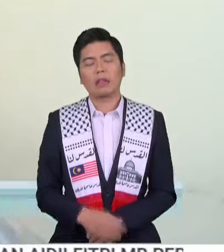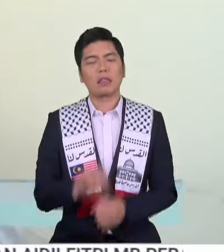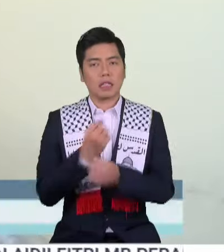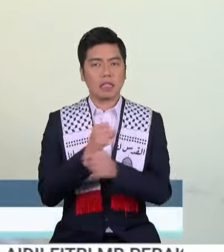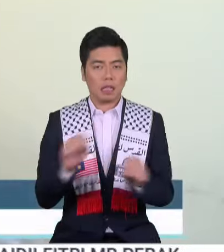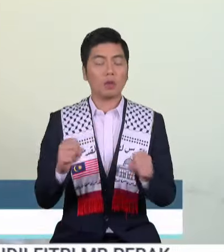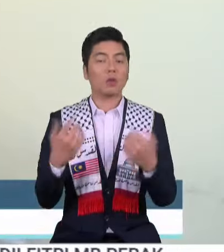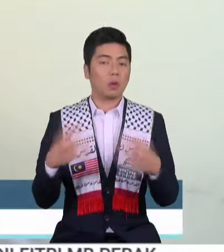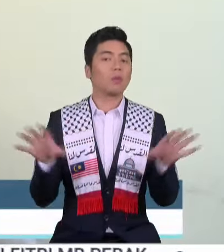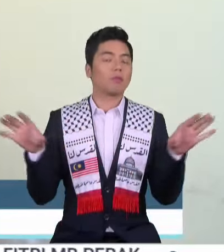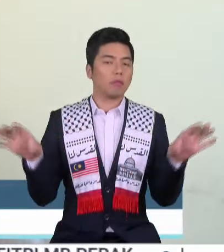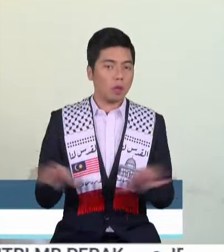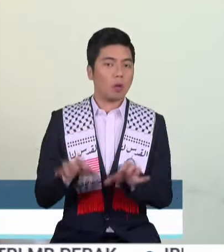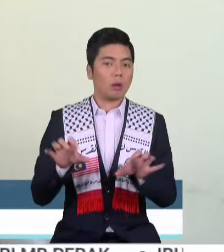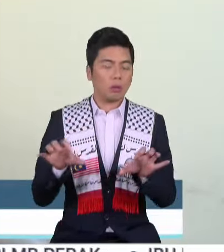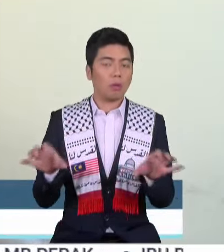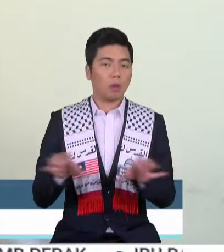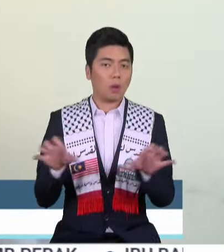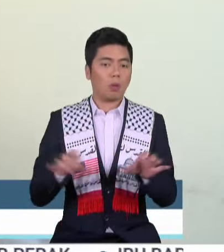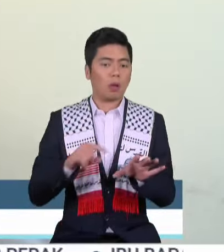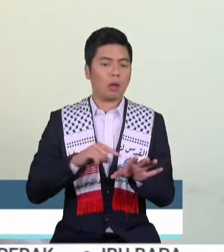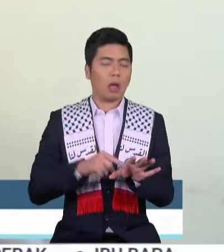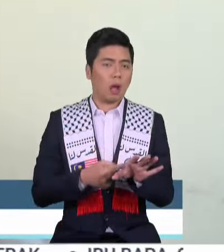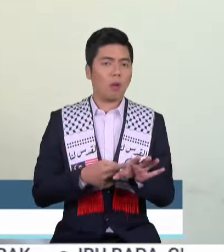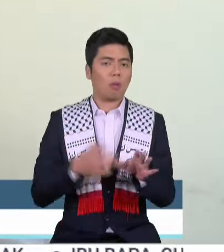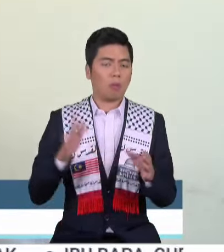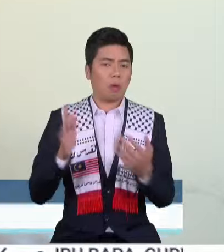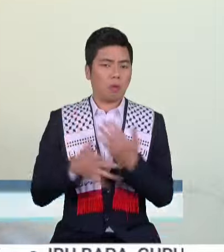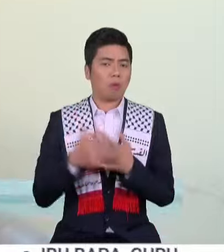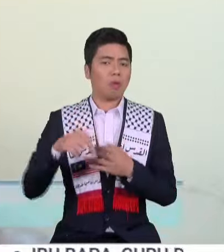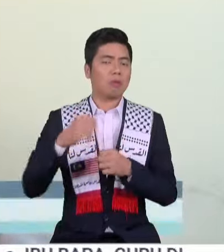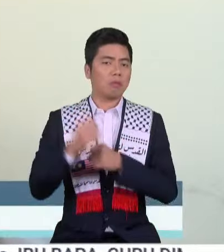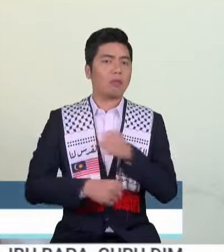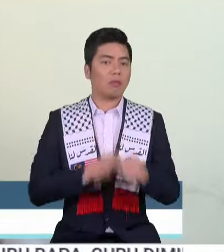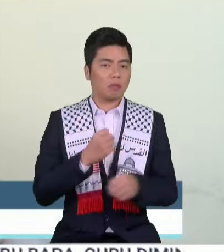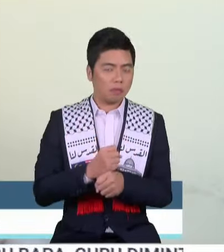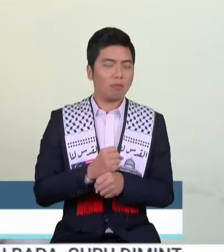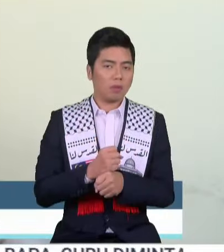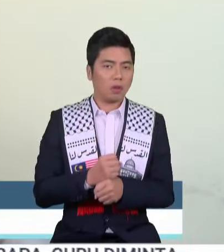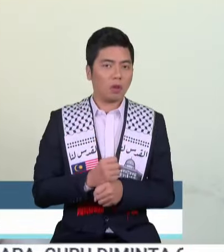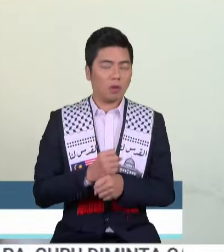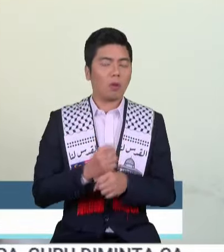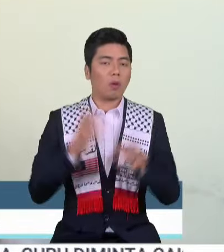Persediaan memang telah dibuat daripada awal tahun lagi, di mana penganjur telah